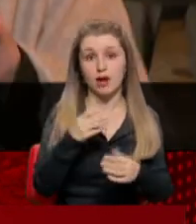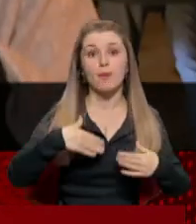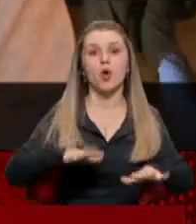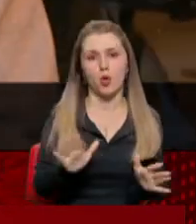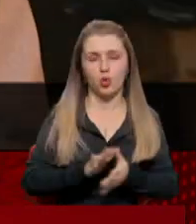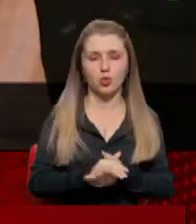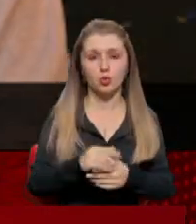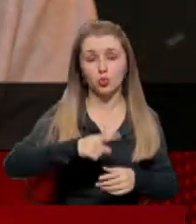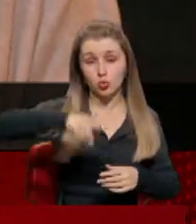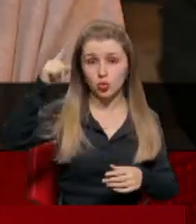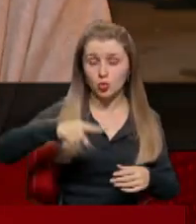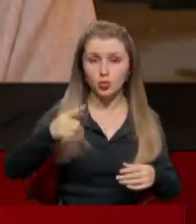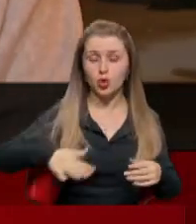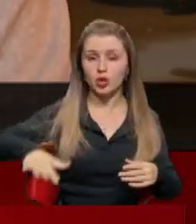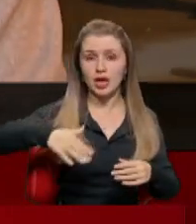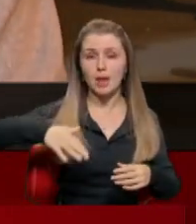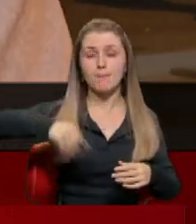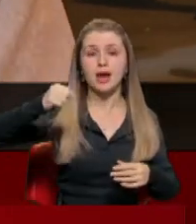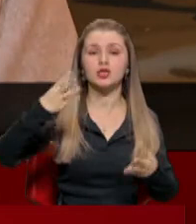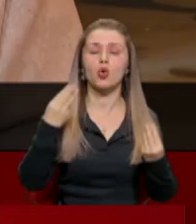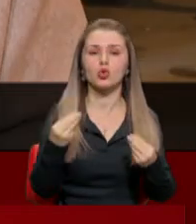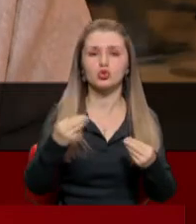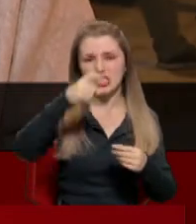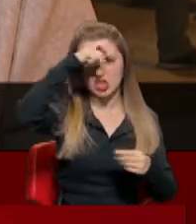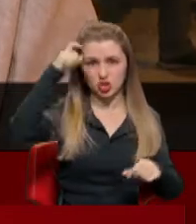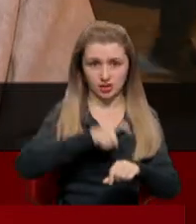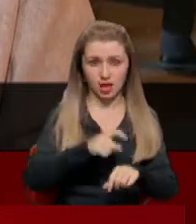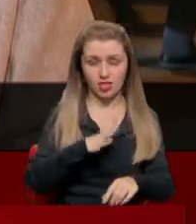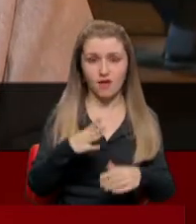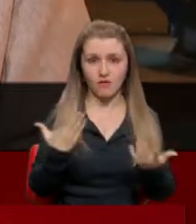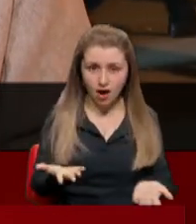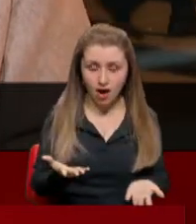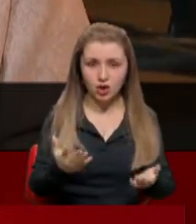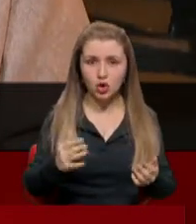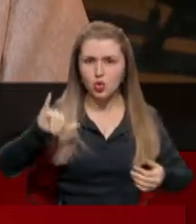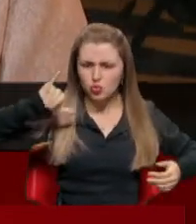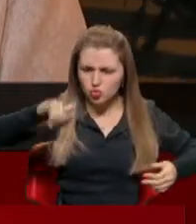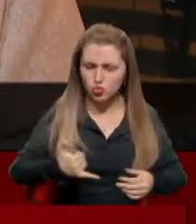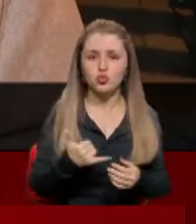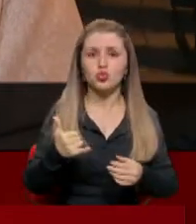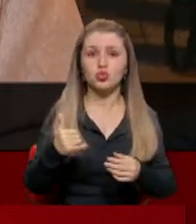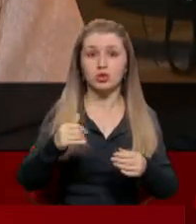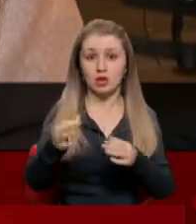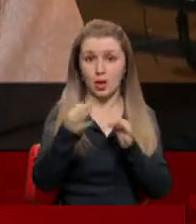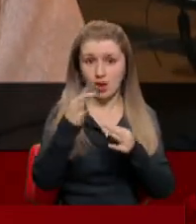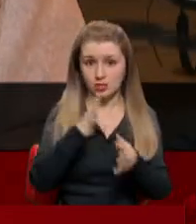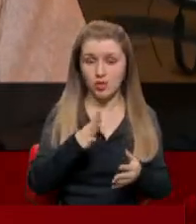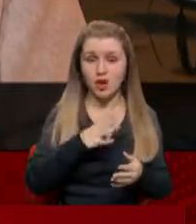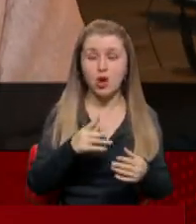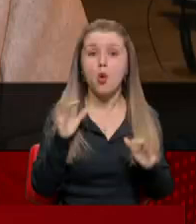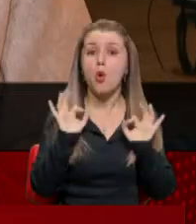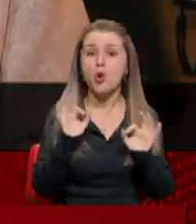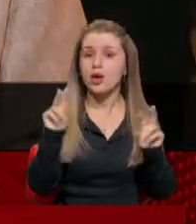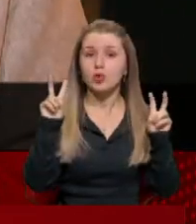değil. Gün boyu evet genel merkezde oldukça sıcak saatler hakimdi. Çok yoğun bir trafik vardı ama bu trafiğin en